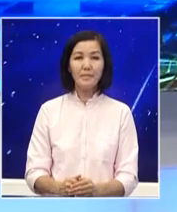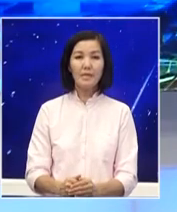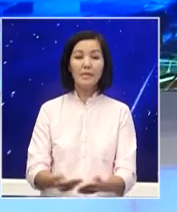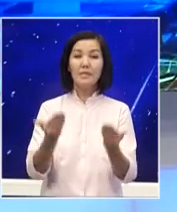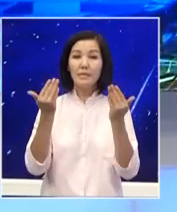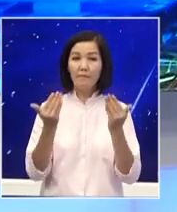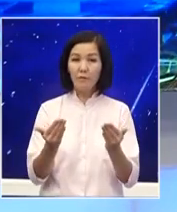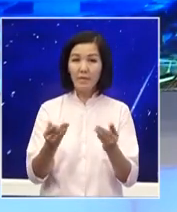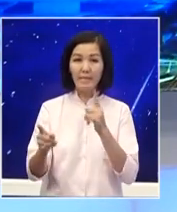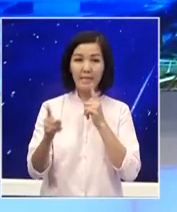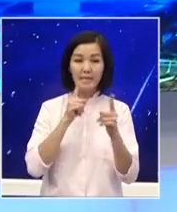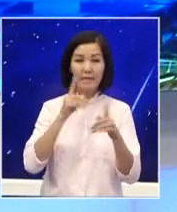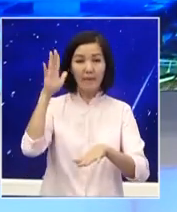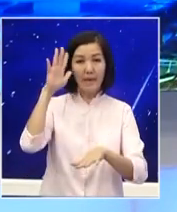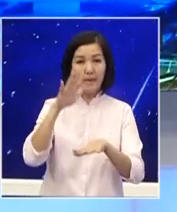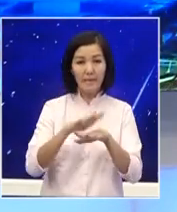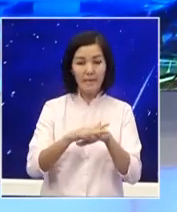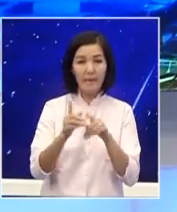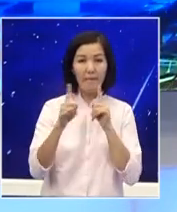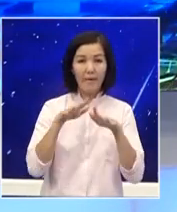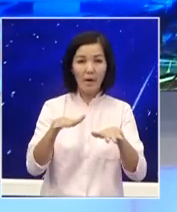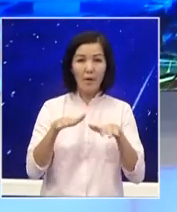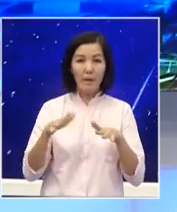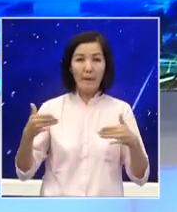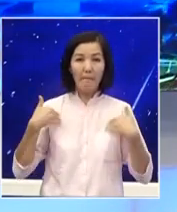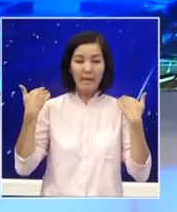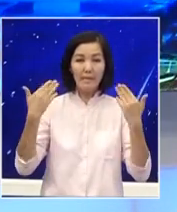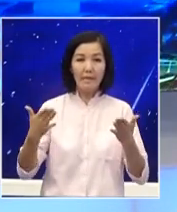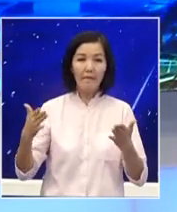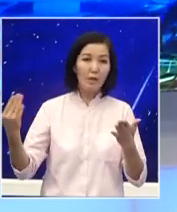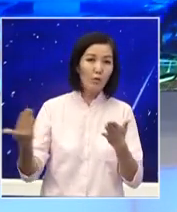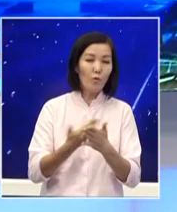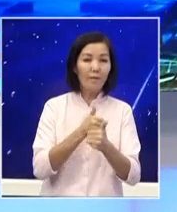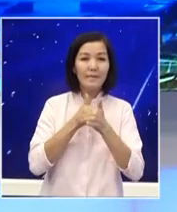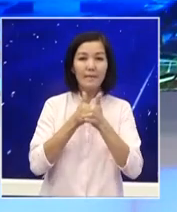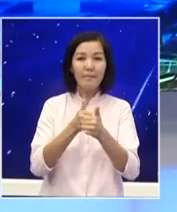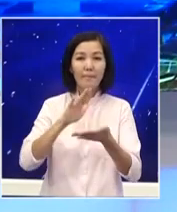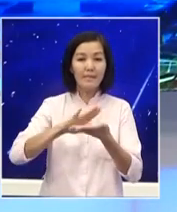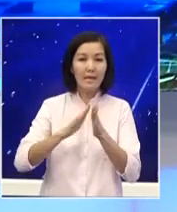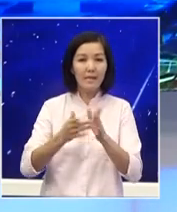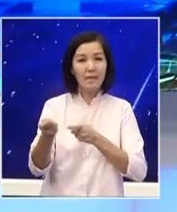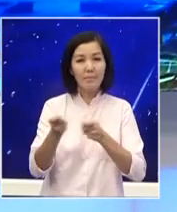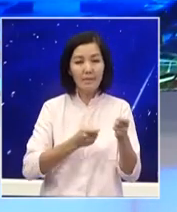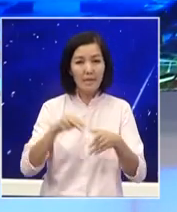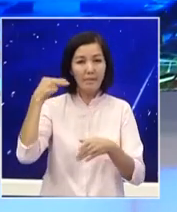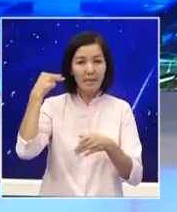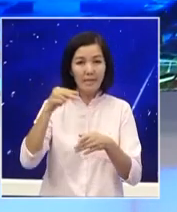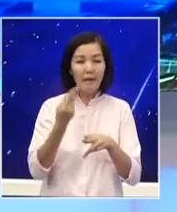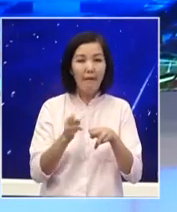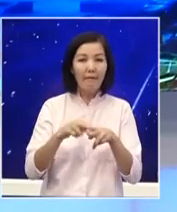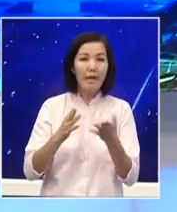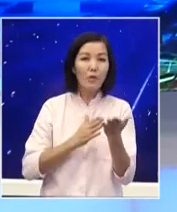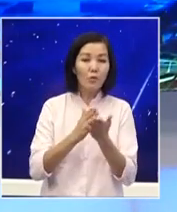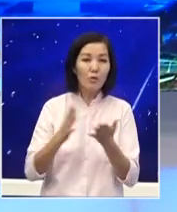сегодня же на заседании актива аким области представил нового заместителя по согласованию с администрацией президента на эту должность